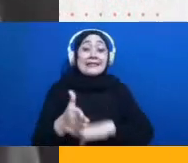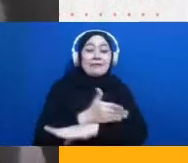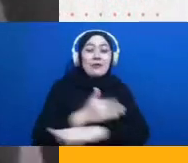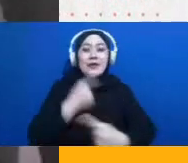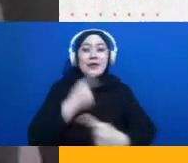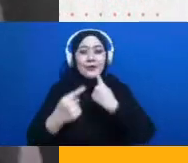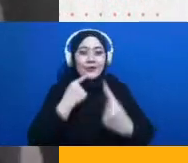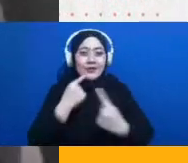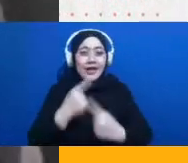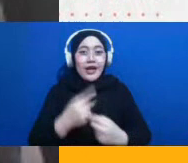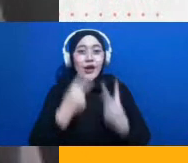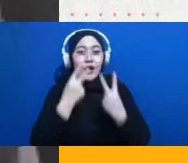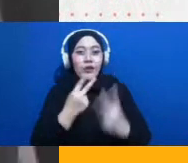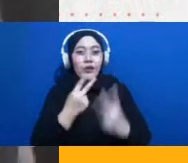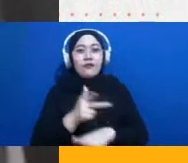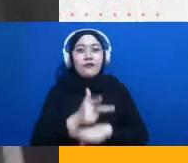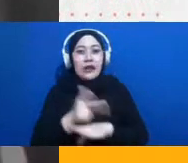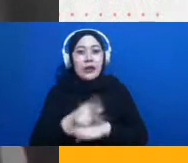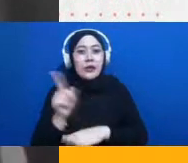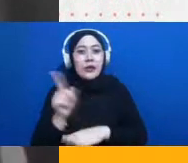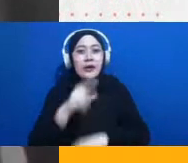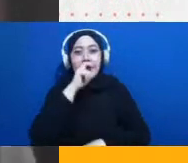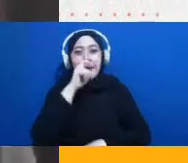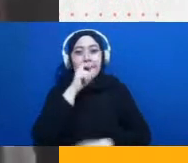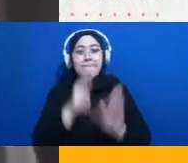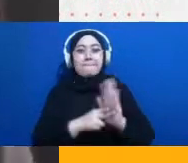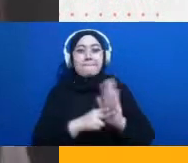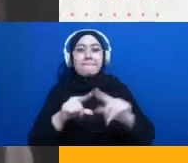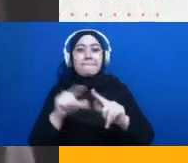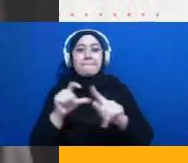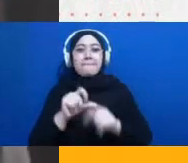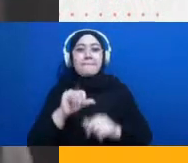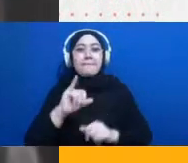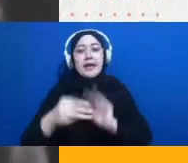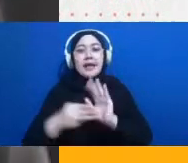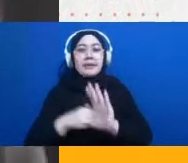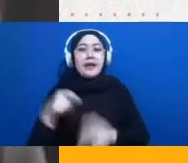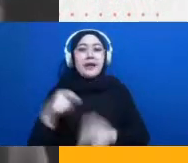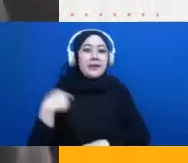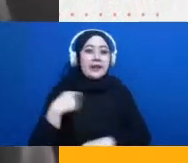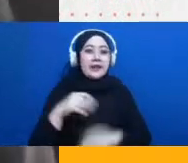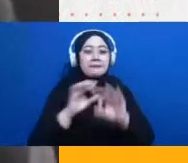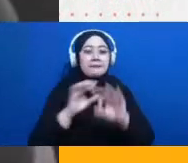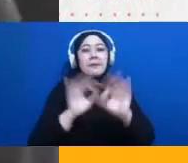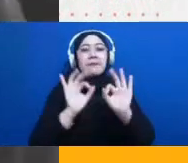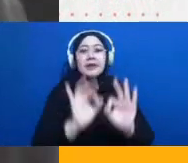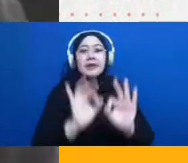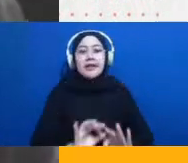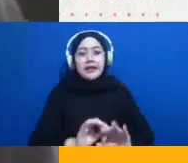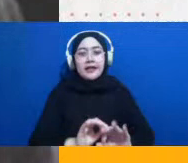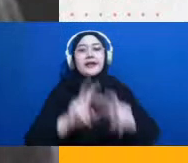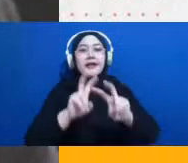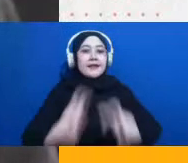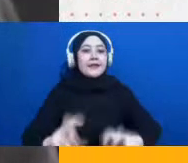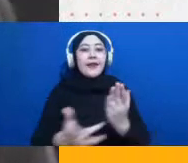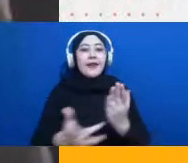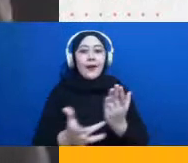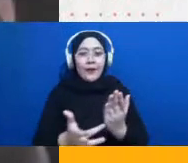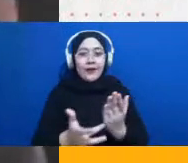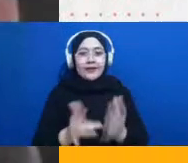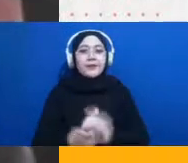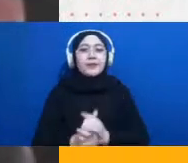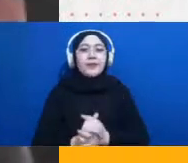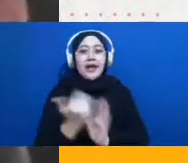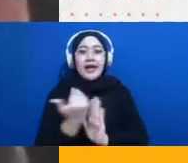tonton sama-sama video sambutan dari Bapak Nadiem Anwar Makarim selaku Menteri Pendidikan Kebudayaan, Riset dan Teknologi pada